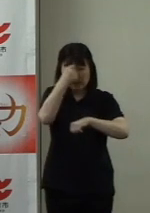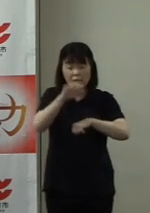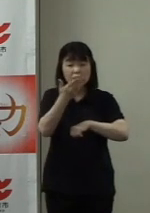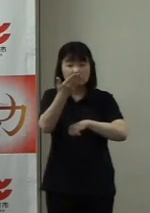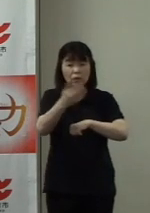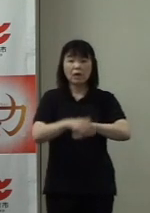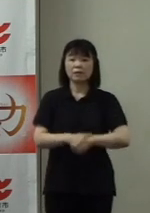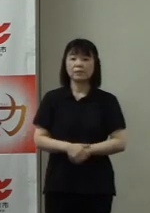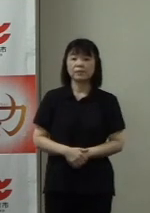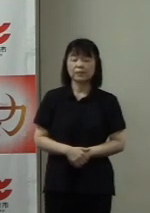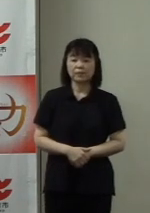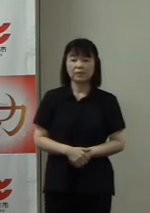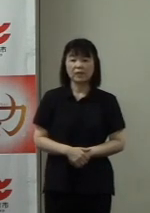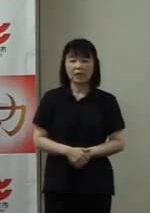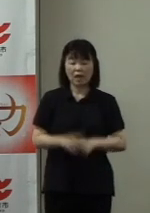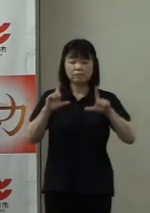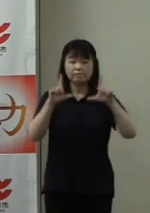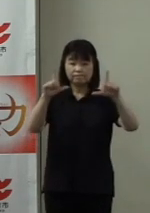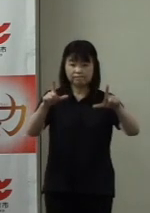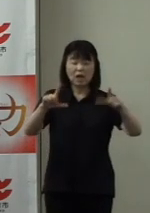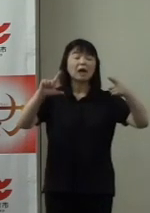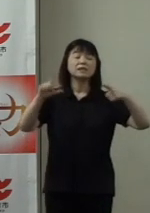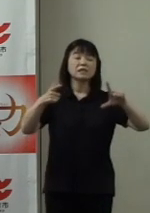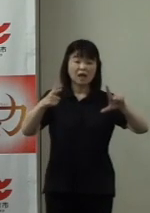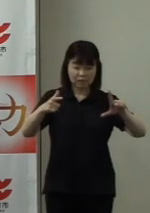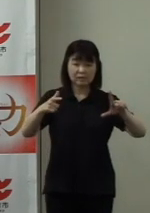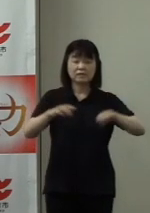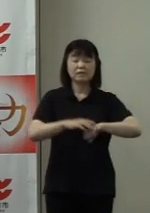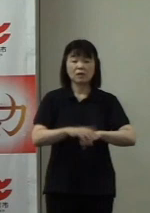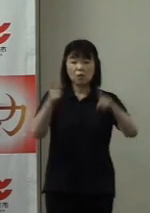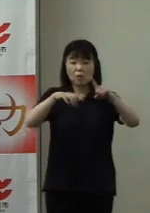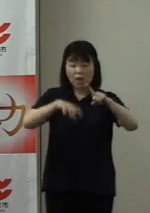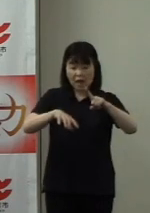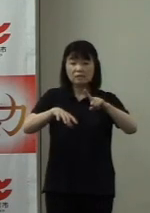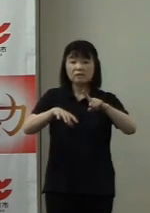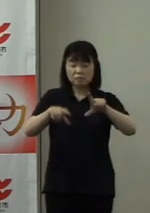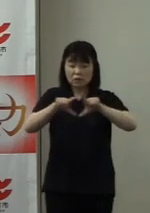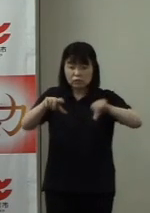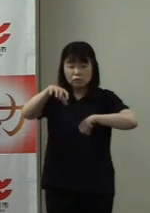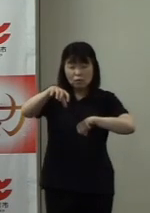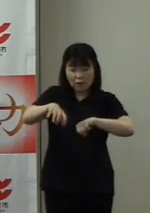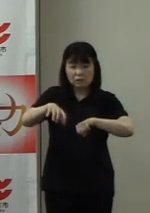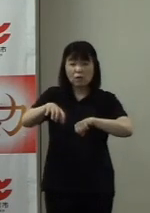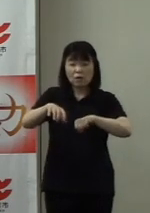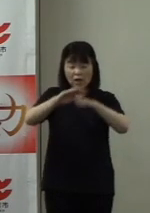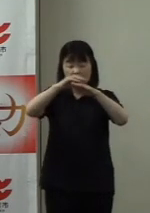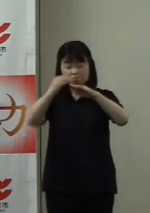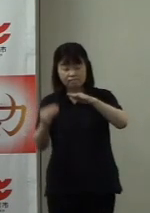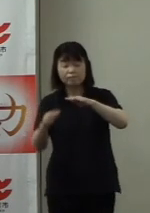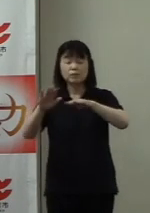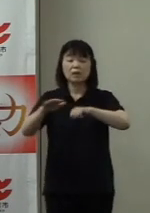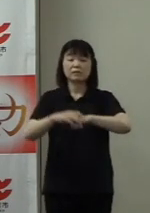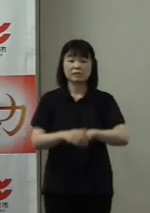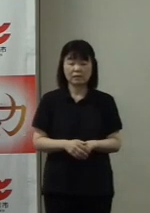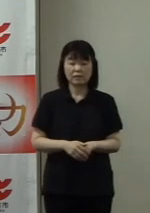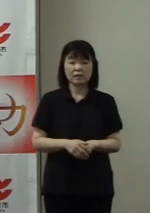は普通のそういう場所はないところの乗り面の公園の乗り面だ と思いました。もう一点、サリン